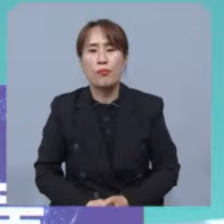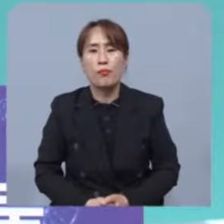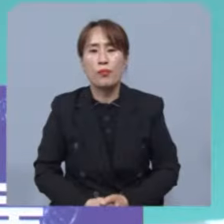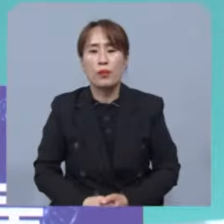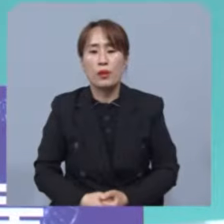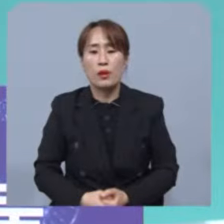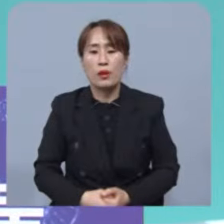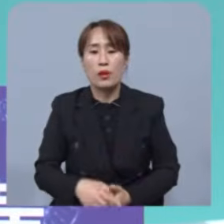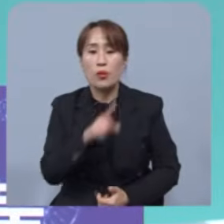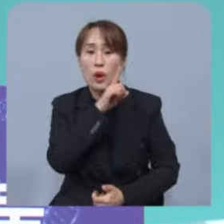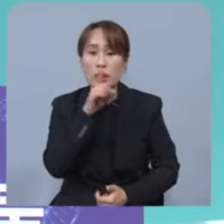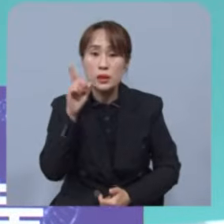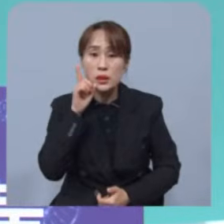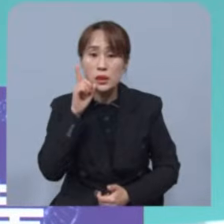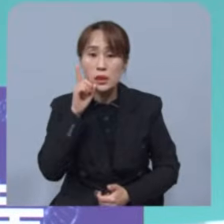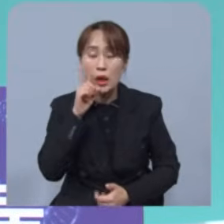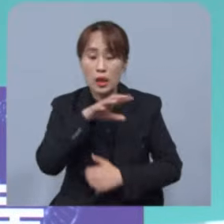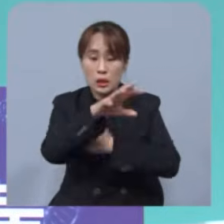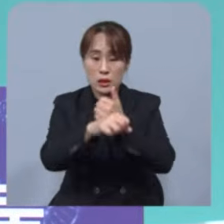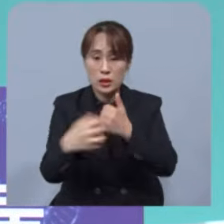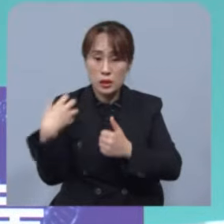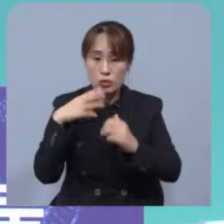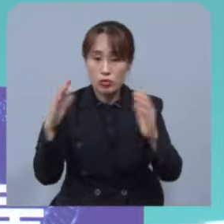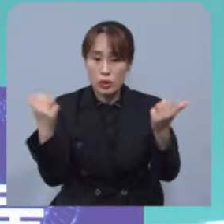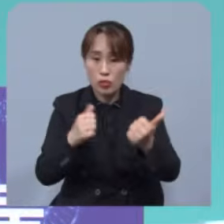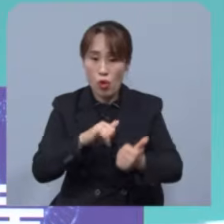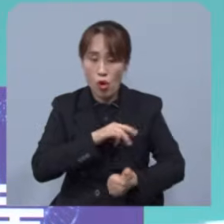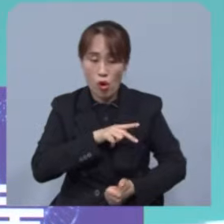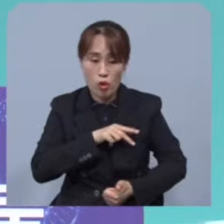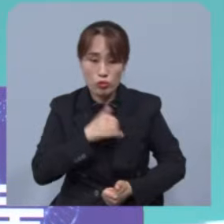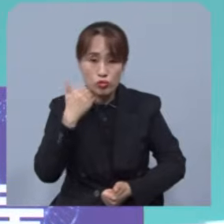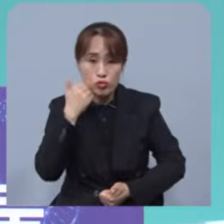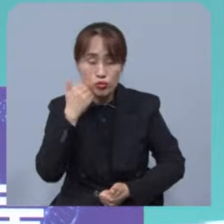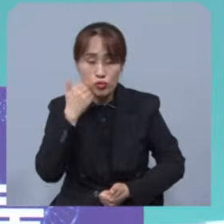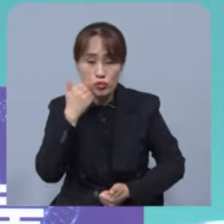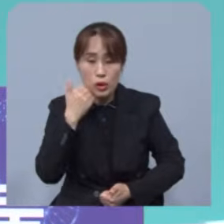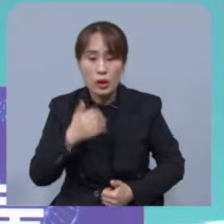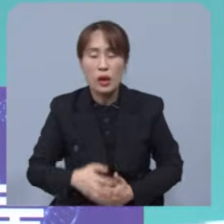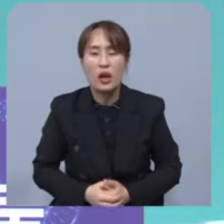의원님들 중에 괴산 관할 의원이 누구세요?